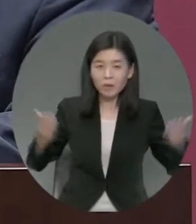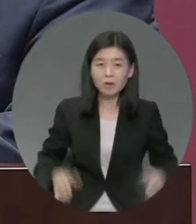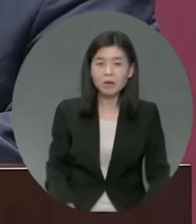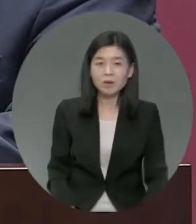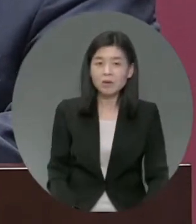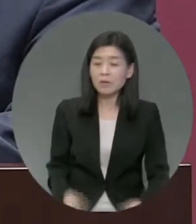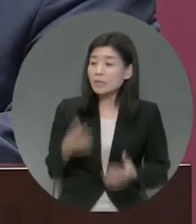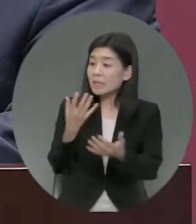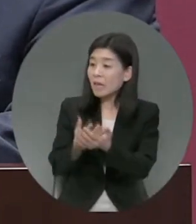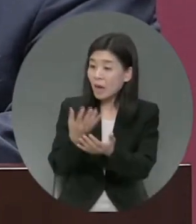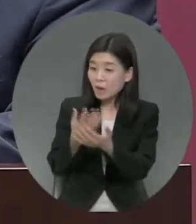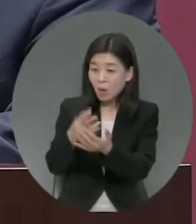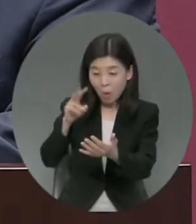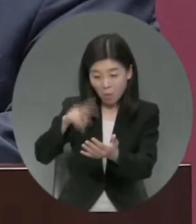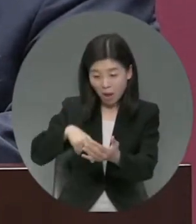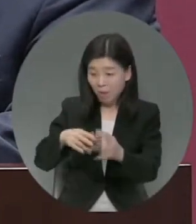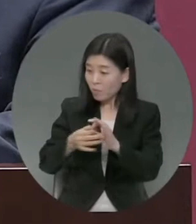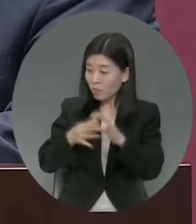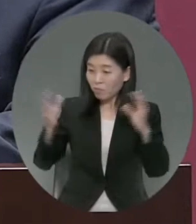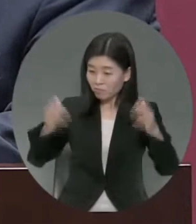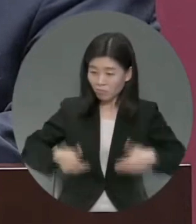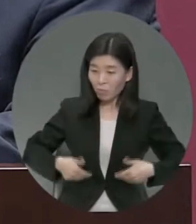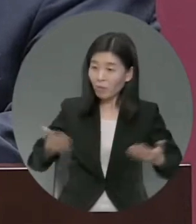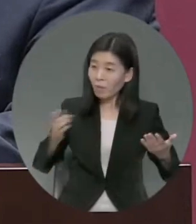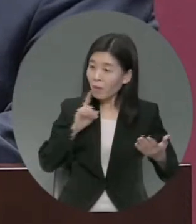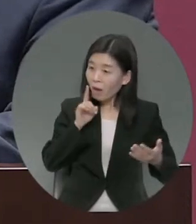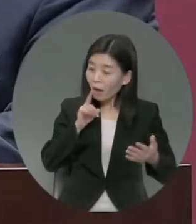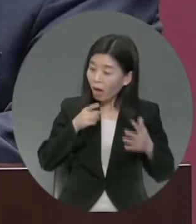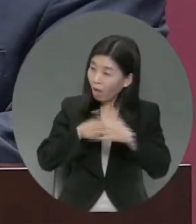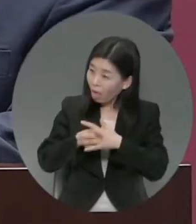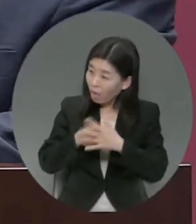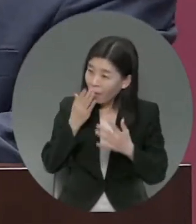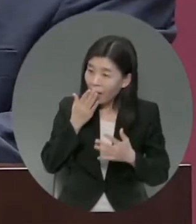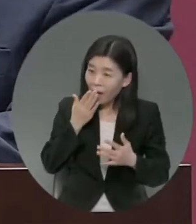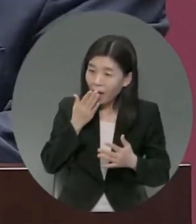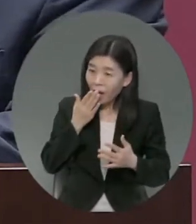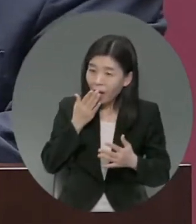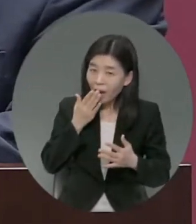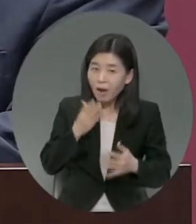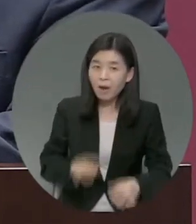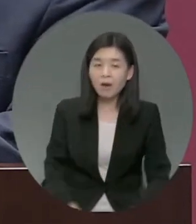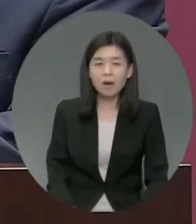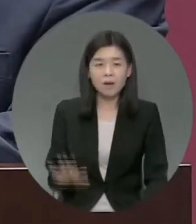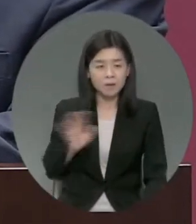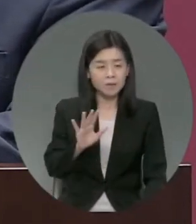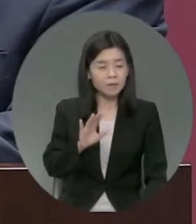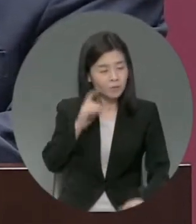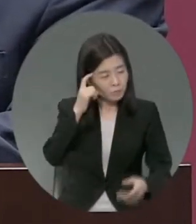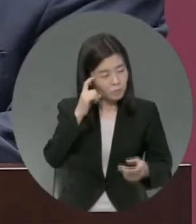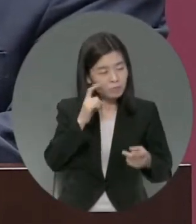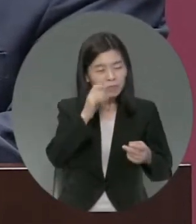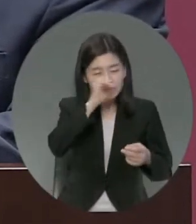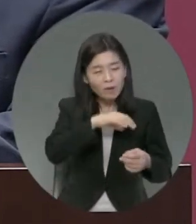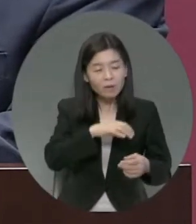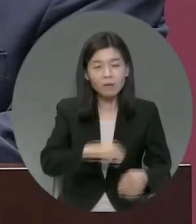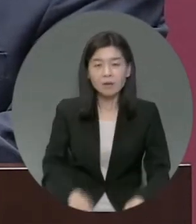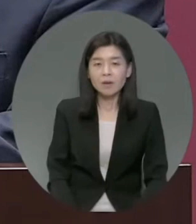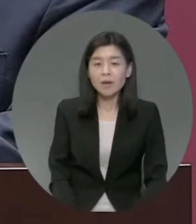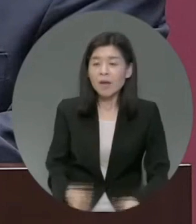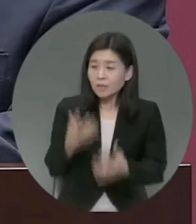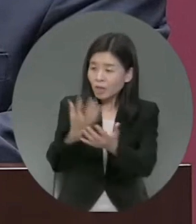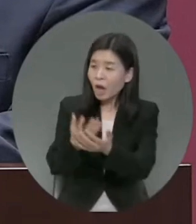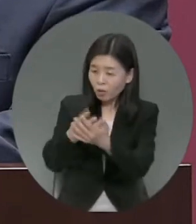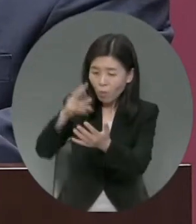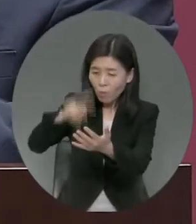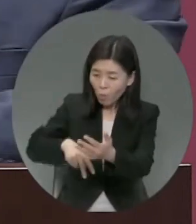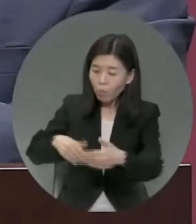간다. 관심법에 뛰어나시네요. 이거는, 직관적이 그렇게 이거는 관심법이 아니라 모든 것은 자료를 말씀, 보고 해야죠. 지금